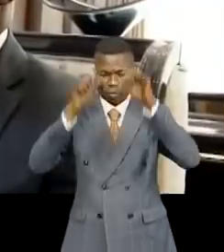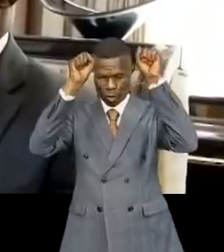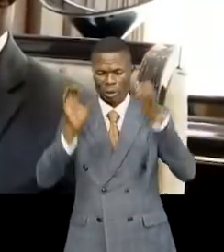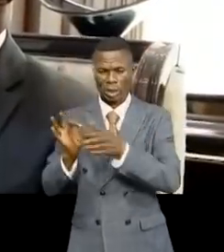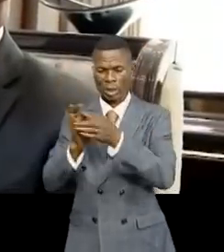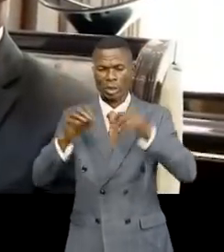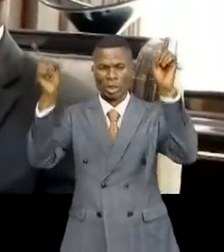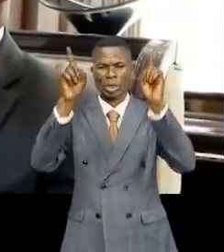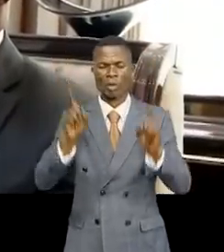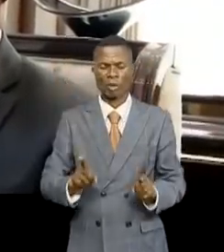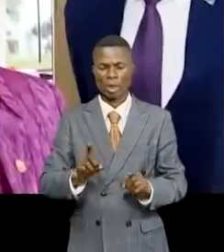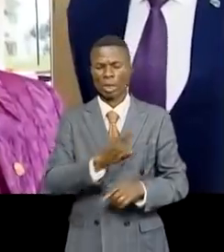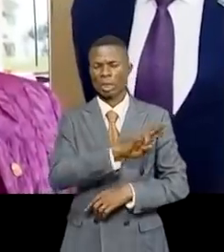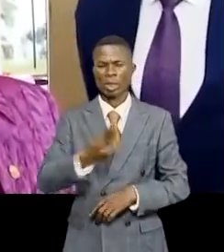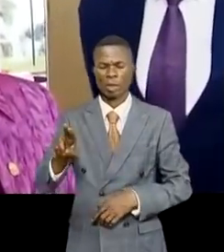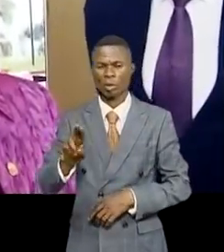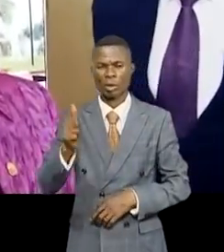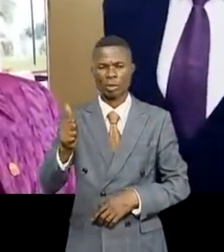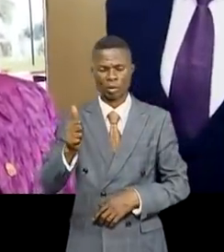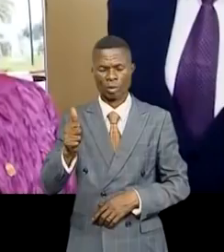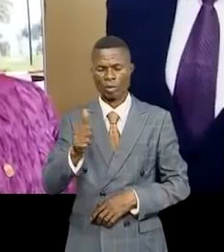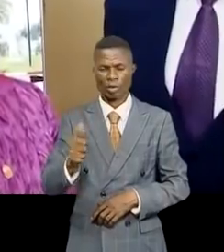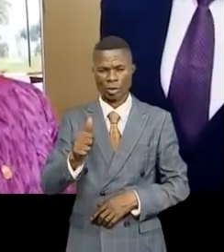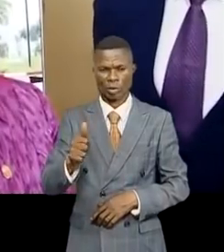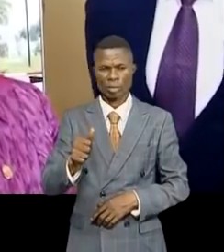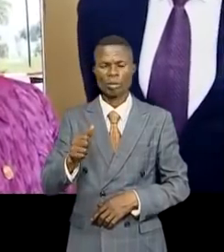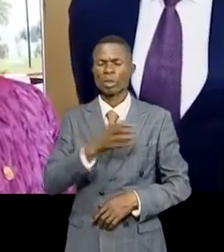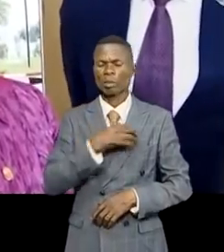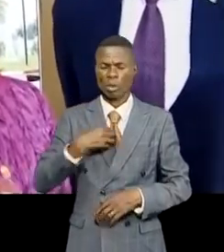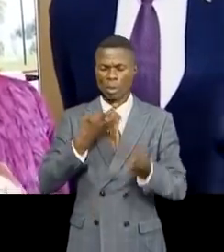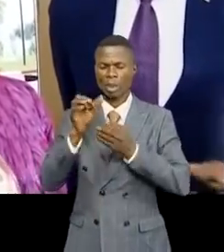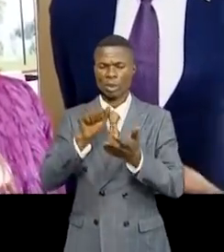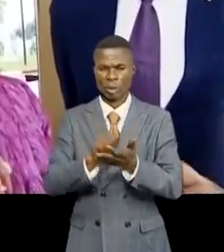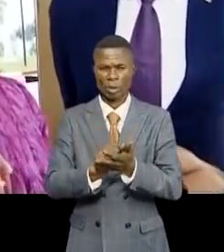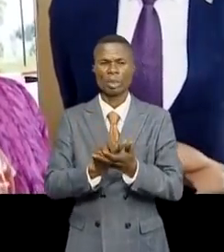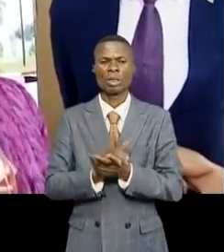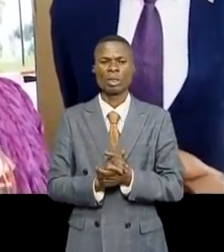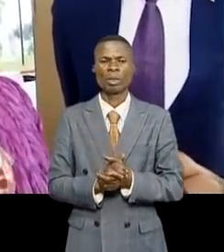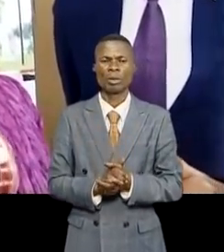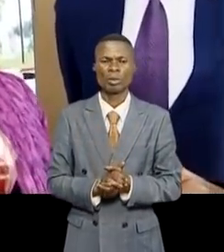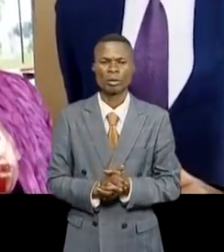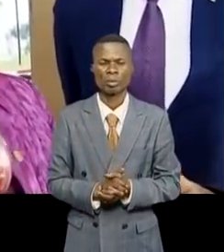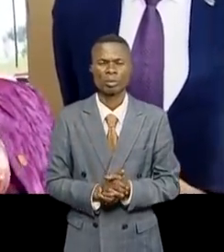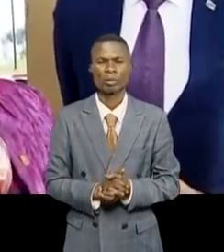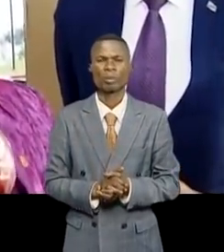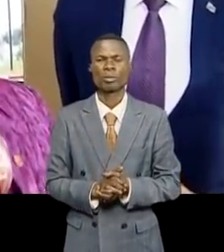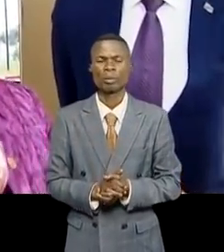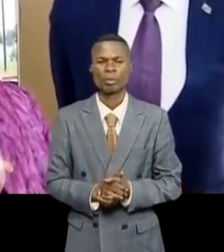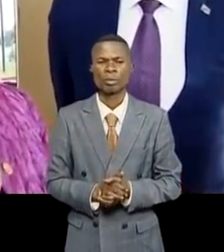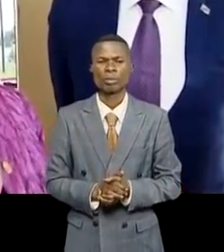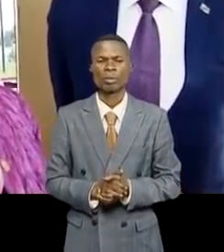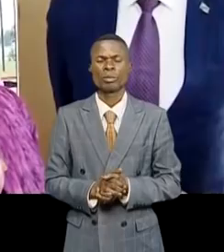président en exercice de l'Union africaine, confie ici Carolina Cerqueira. Nous sommes porteurs d'un message de la part de Son